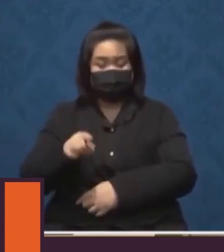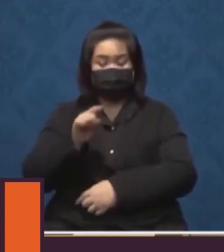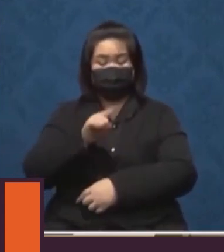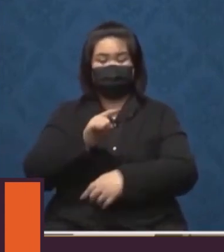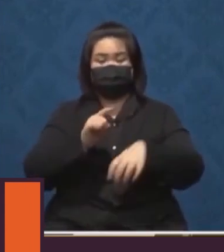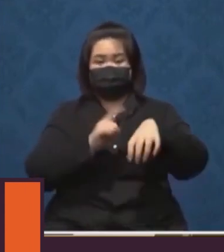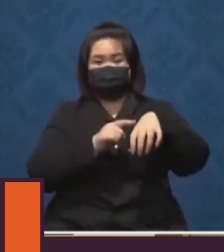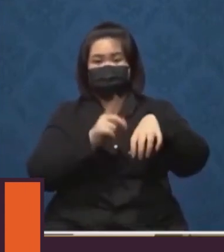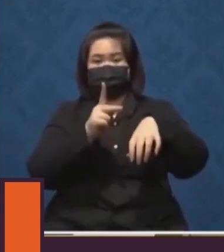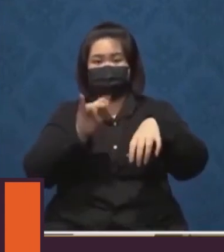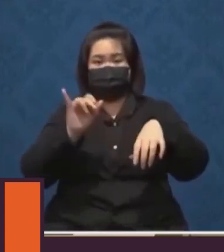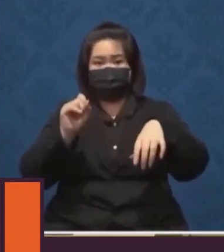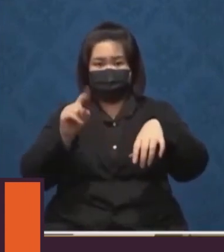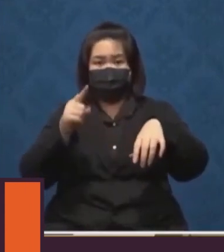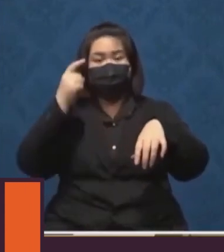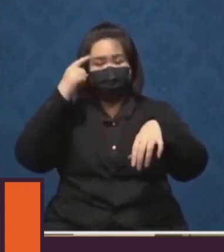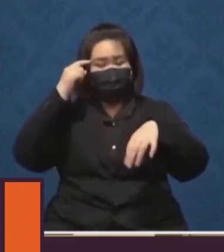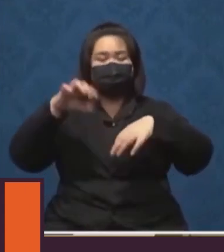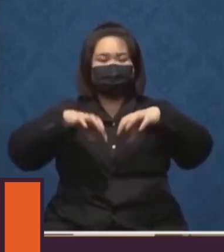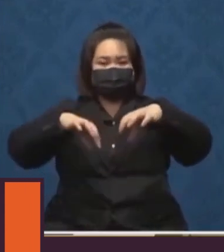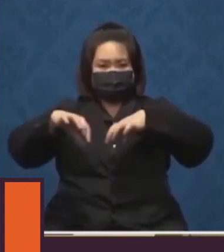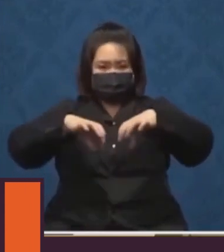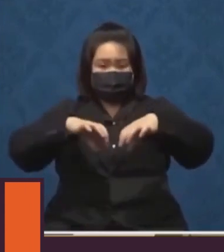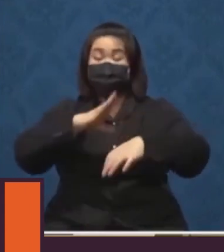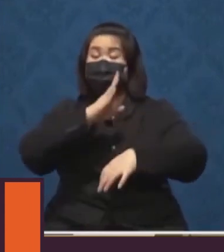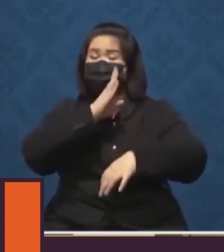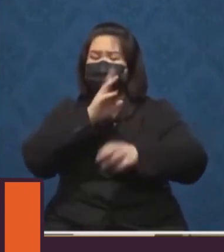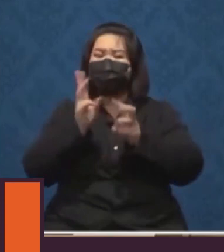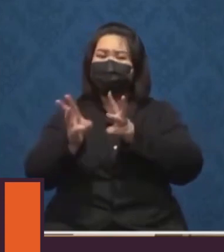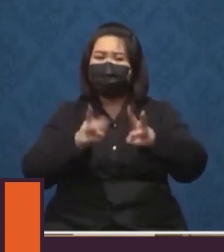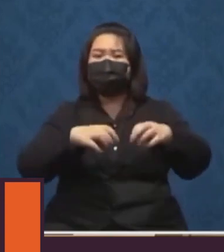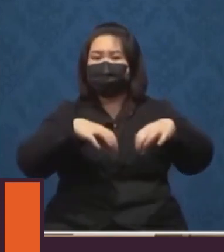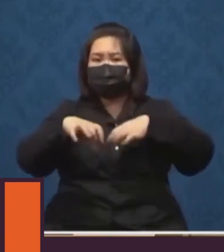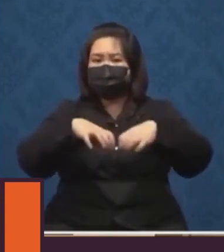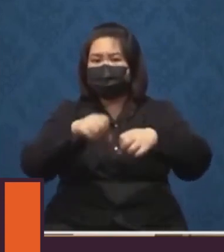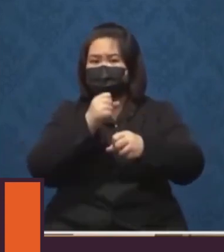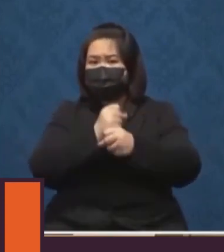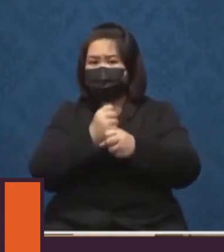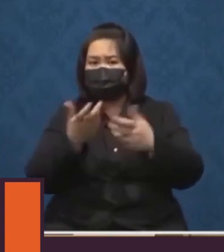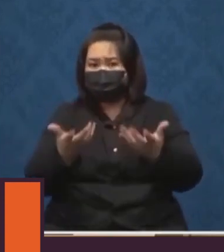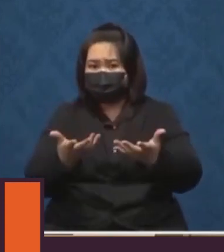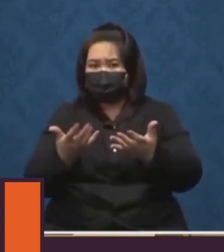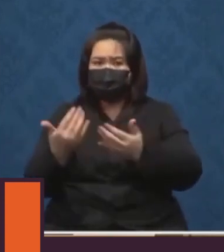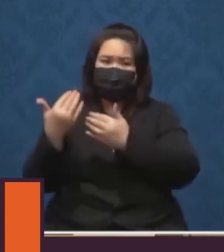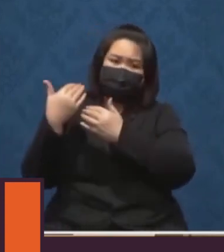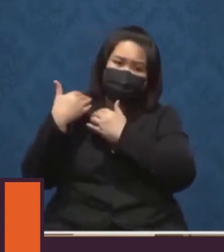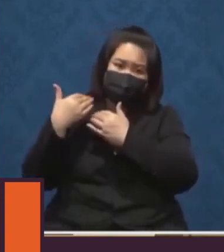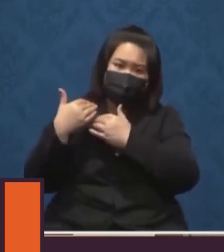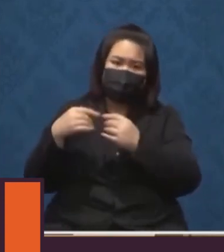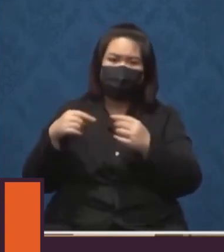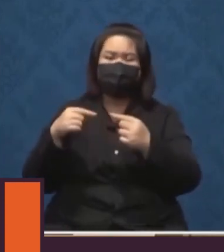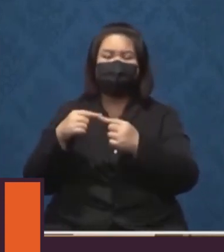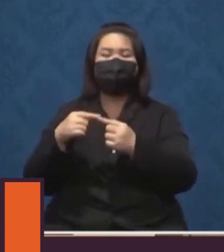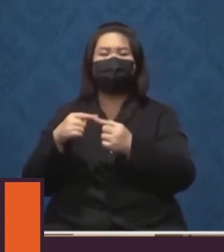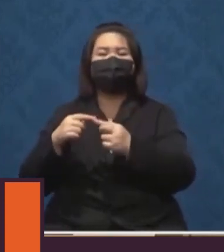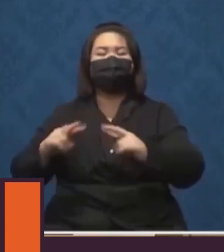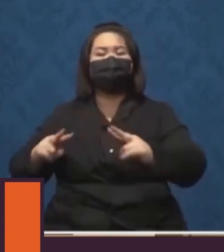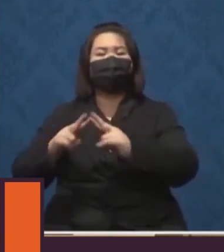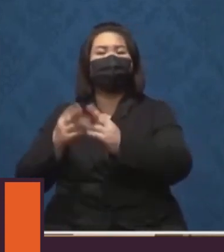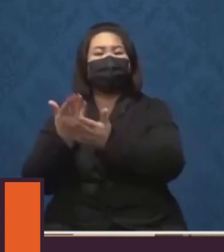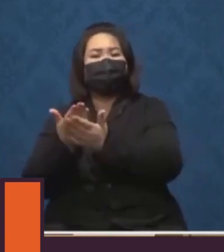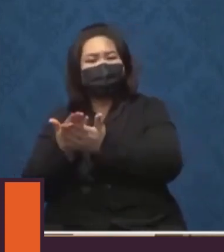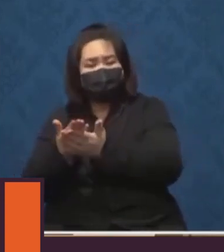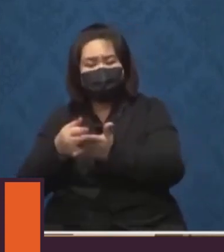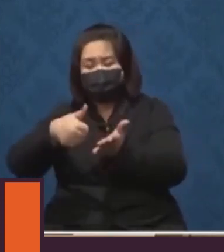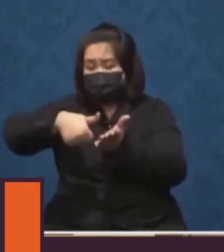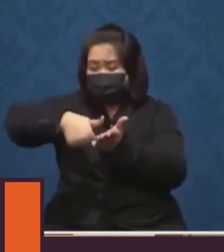เป็นสิ่งที่สำคัญอีกอย่างนึงว่าบริหารจัดการอย่างไรจึงจะไม่ทำให้เป็นภาระทางการคลังใช้ภาษีของคนทั้งประเทศอย่